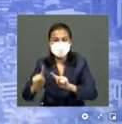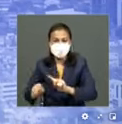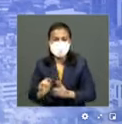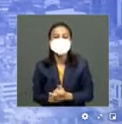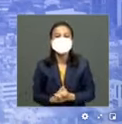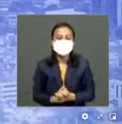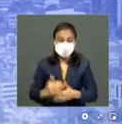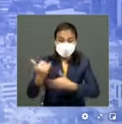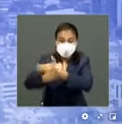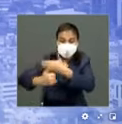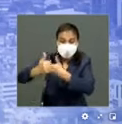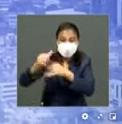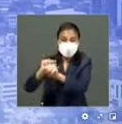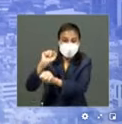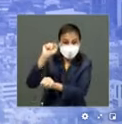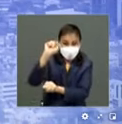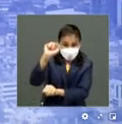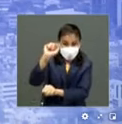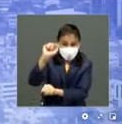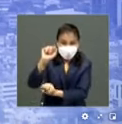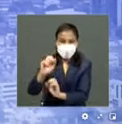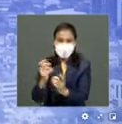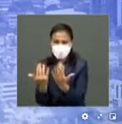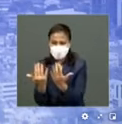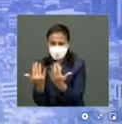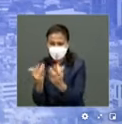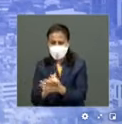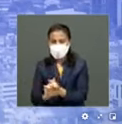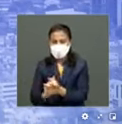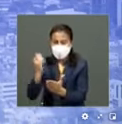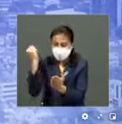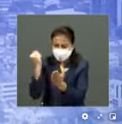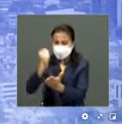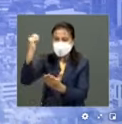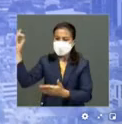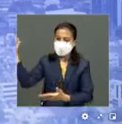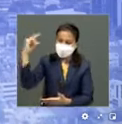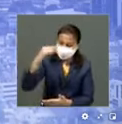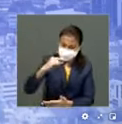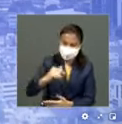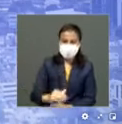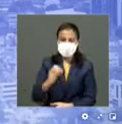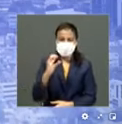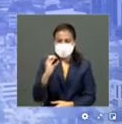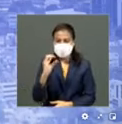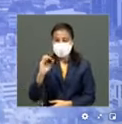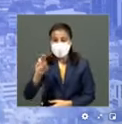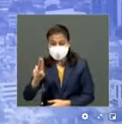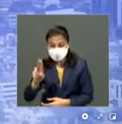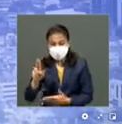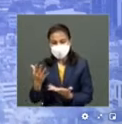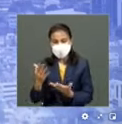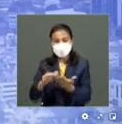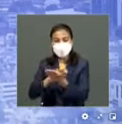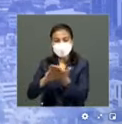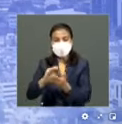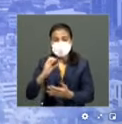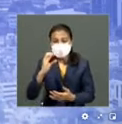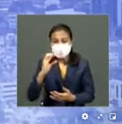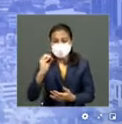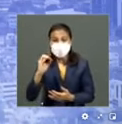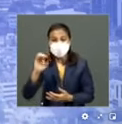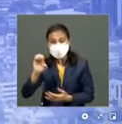มีการประกาศในเรื่องของชะลอ COE เพิ่มเติมหรือไม่อย่างไรขอให้ติดตามประกาศของกระทรวงการต่